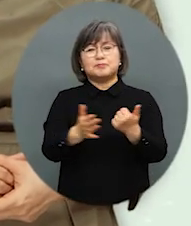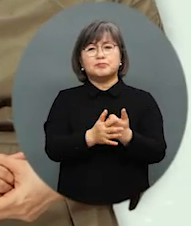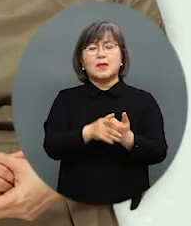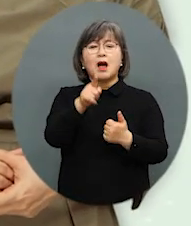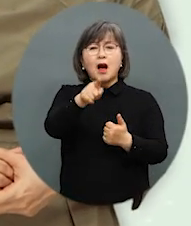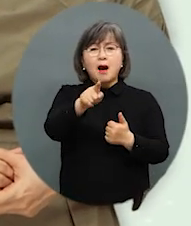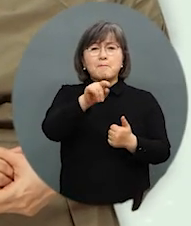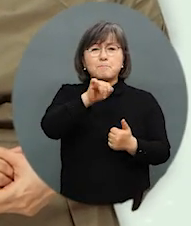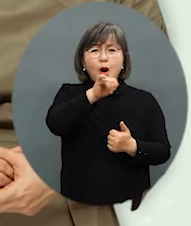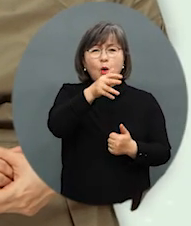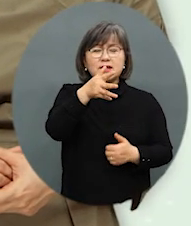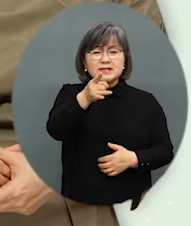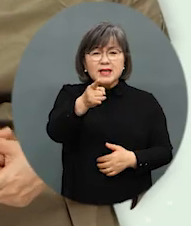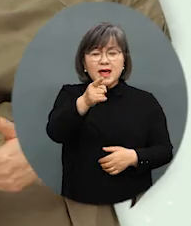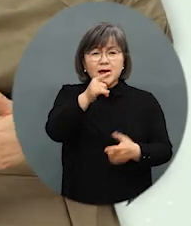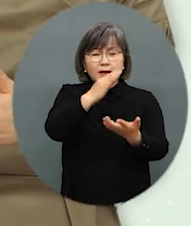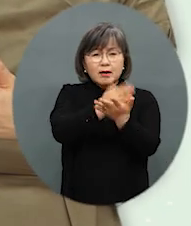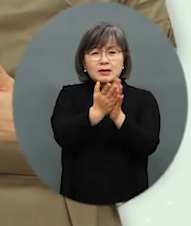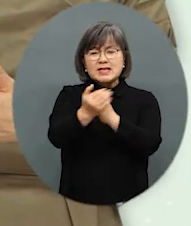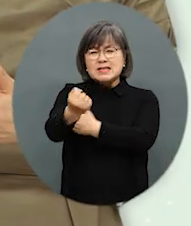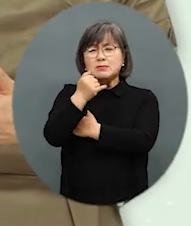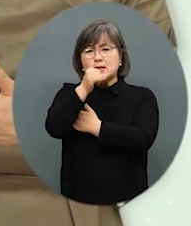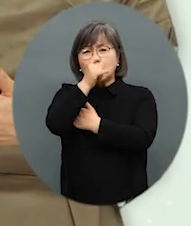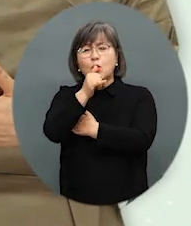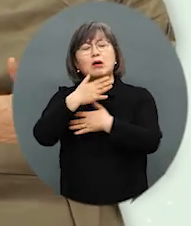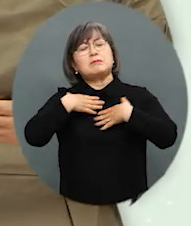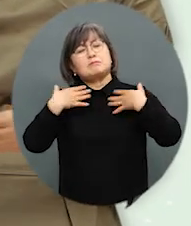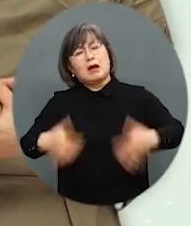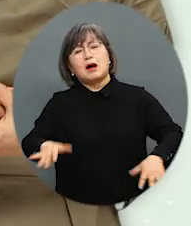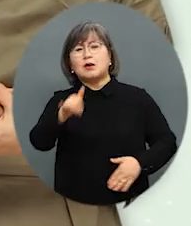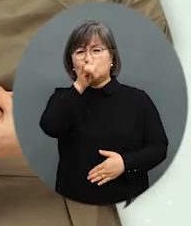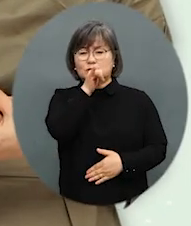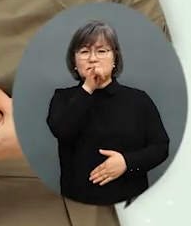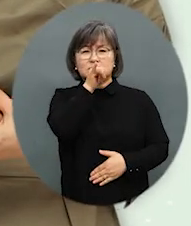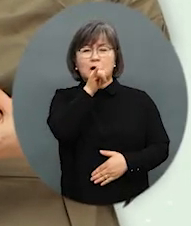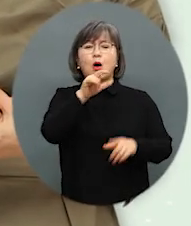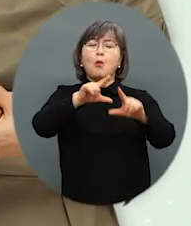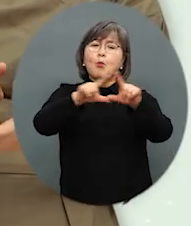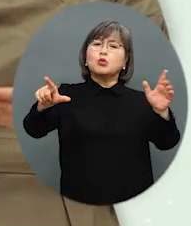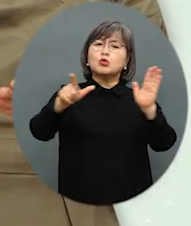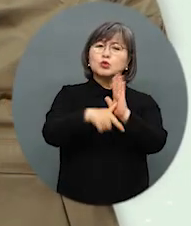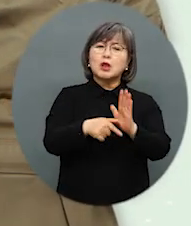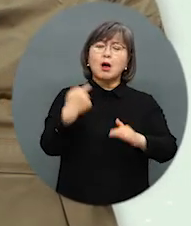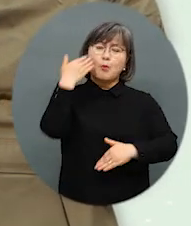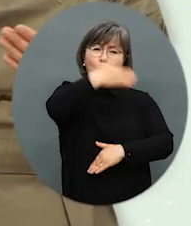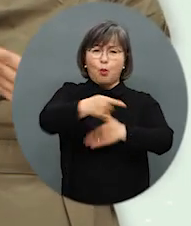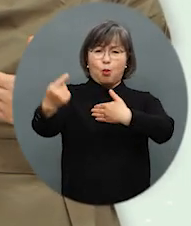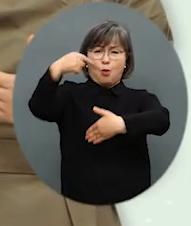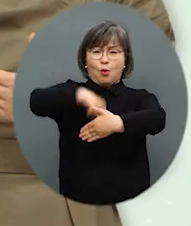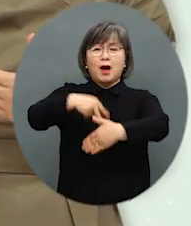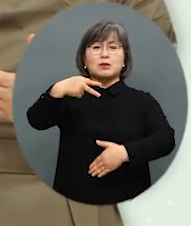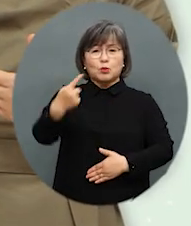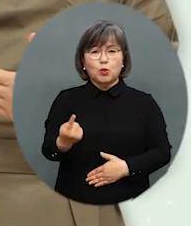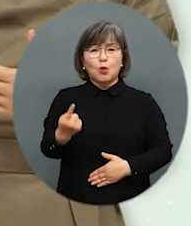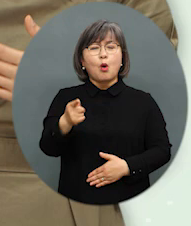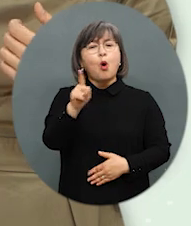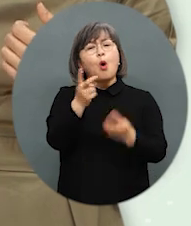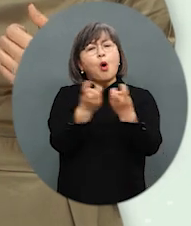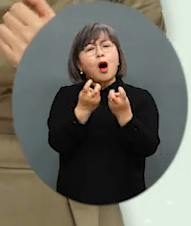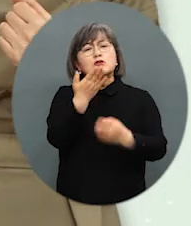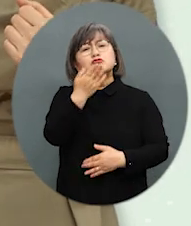일입니다. 병원체 중에는 힘이 센 것도 있지만 힘이 약한 것도 있어요. 평소에는 몸속에